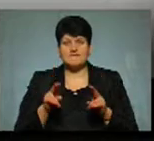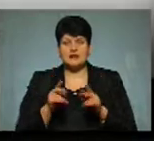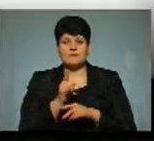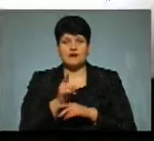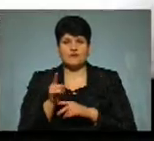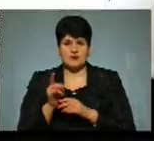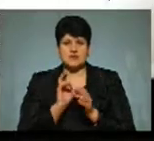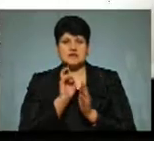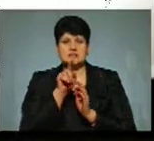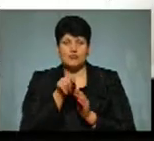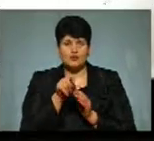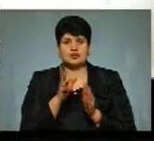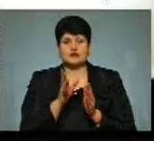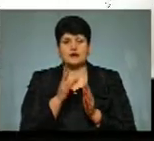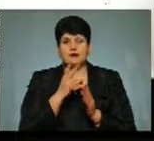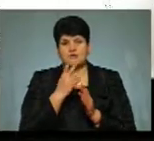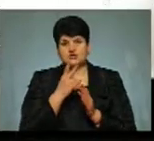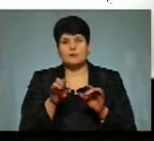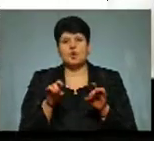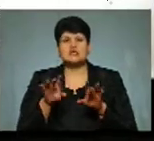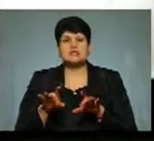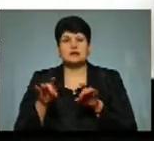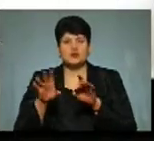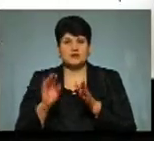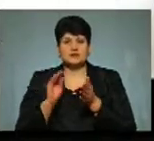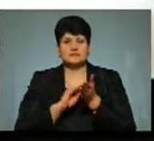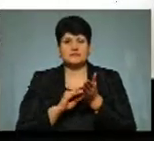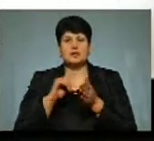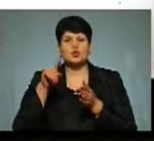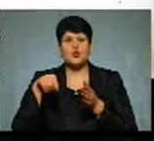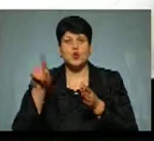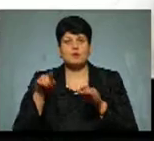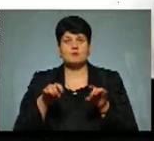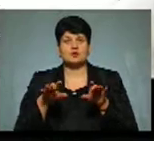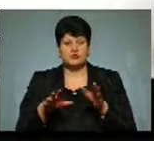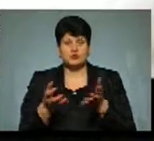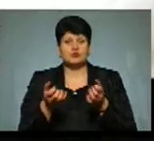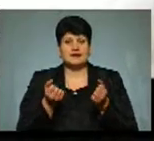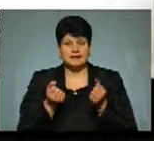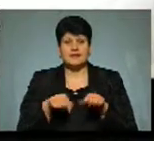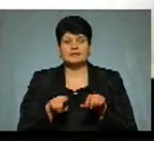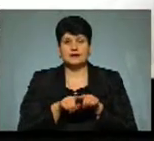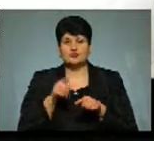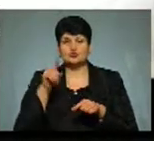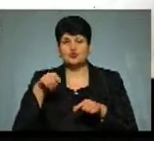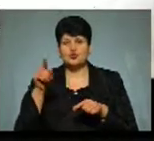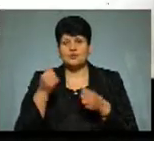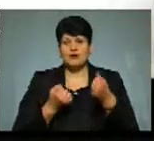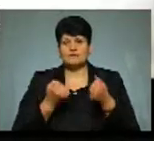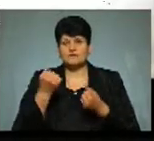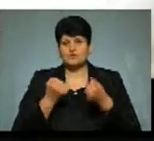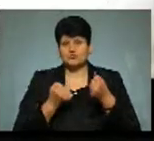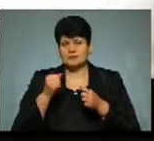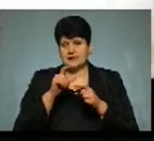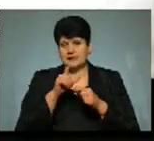цю кнопку, людина попадає на базу постанов, де вона може ввести номер цієї постанови, яку вона отримала, а також номер автомобільного транспортного